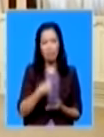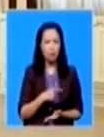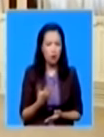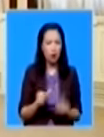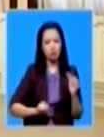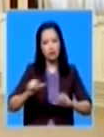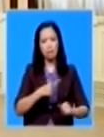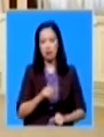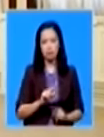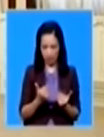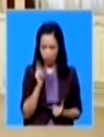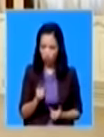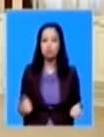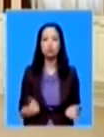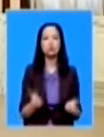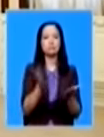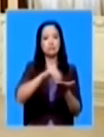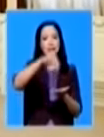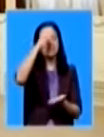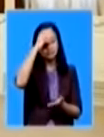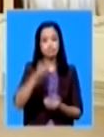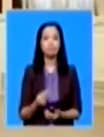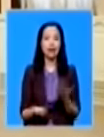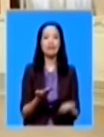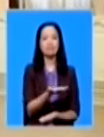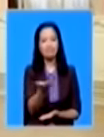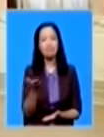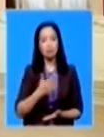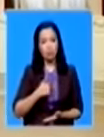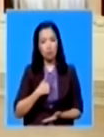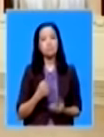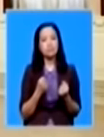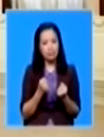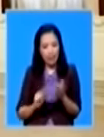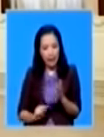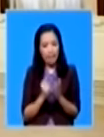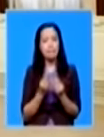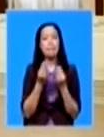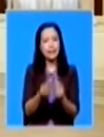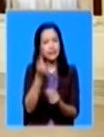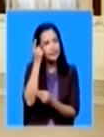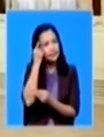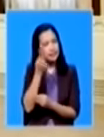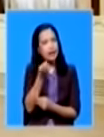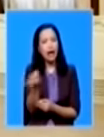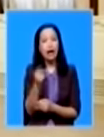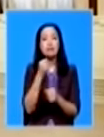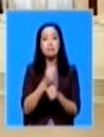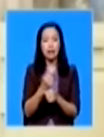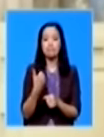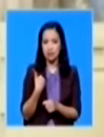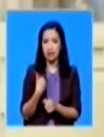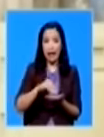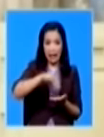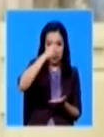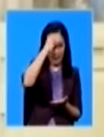าแล ้ วรัฐบาลจะส่งเสริมตรงนี้ด้วยแต่ก็แล้วแต่ท่านนะผมก็พยายามจะเริ่มต้นให้ท่านคิดว่าแล้วท่านมีงานทำไงสำคัญคือเรียน